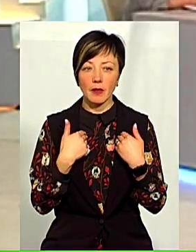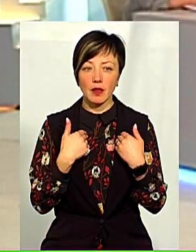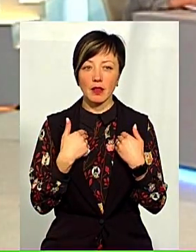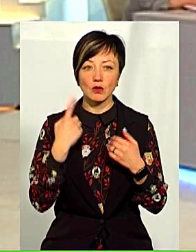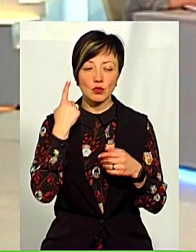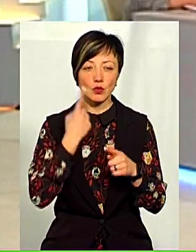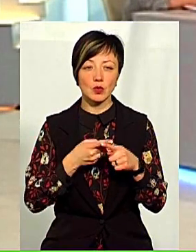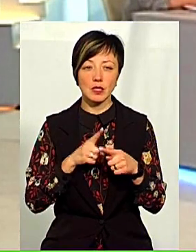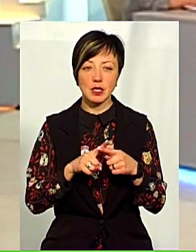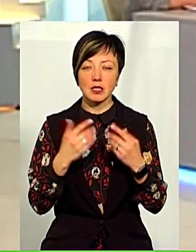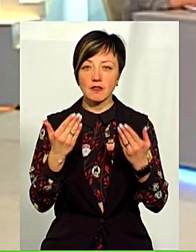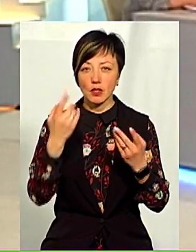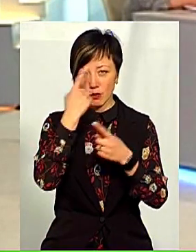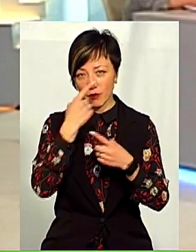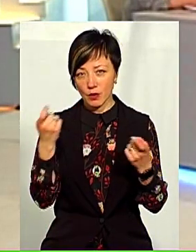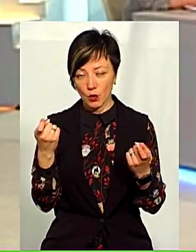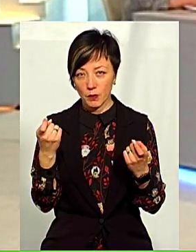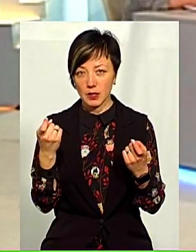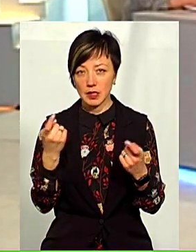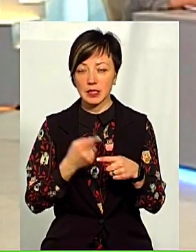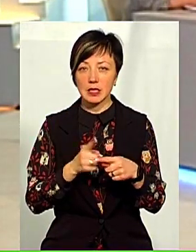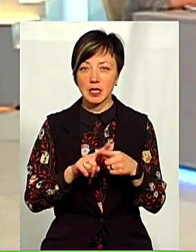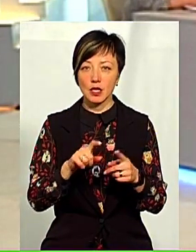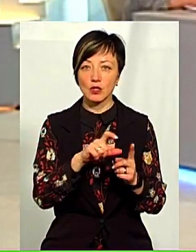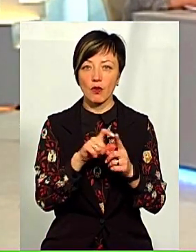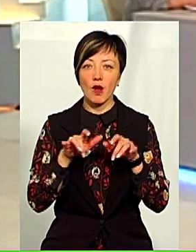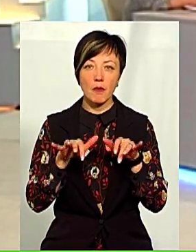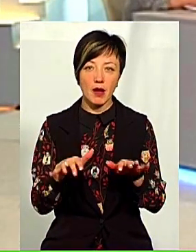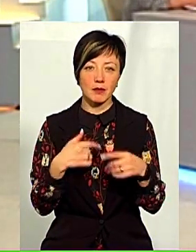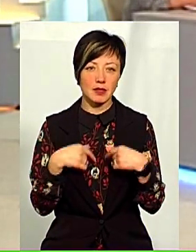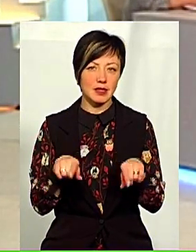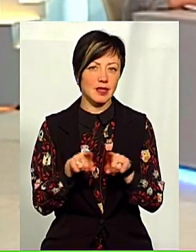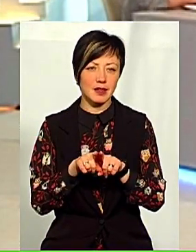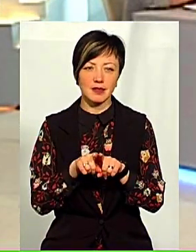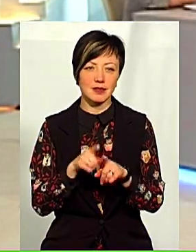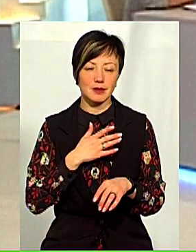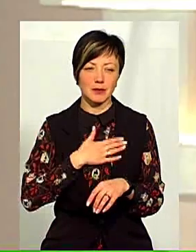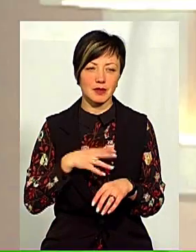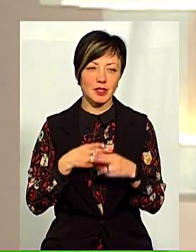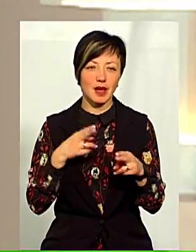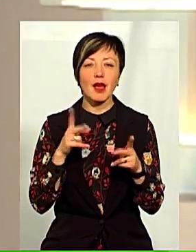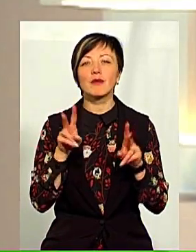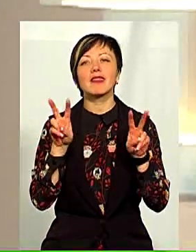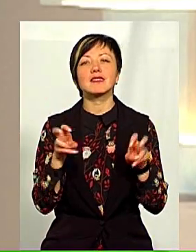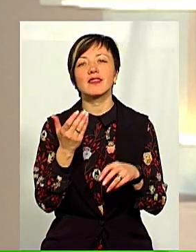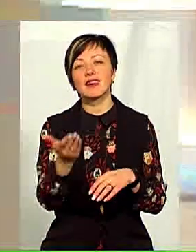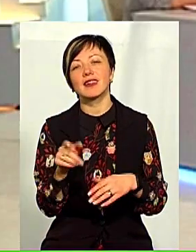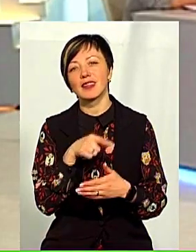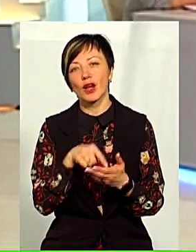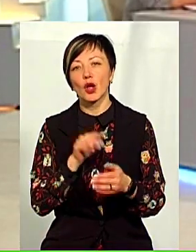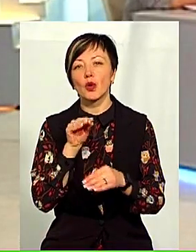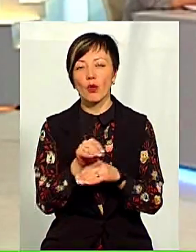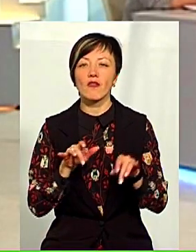це із ваших повідомлень, це слово «кампанія», вона мені так неприємно ріже вуха. А як би ви назвали це?